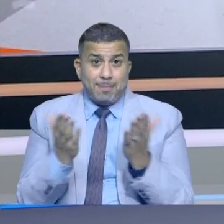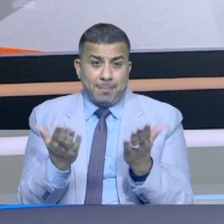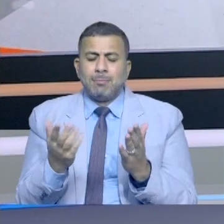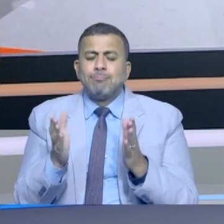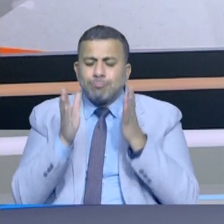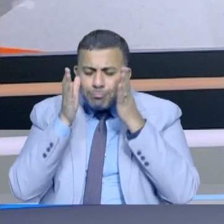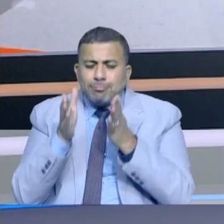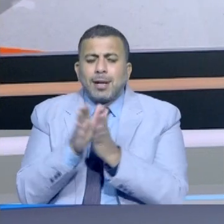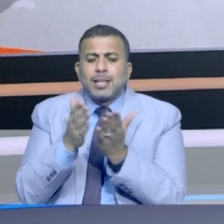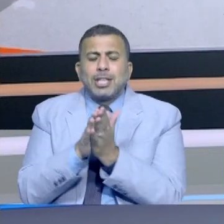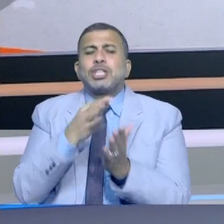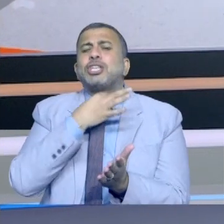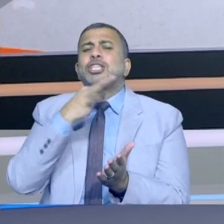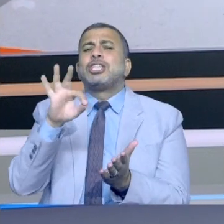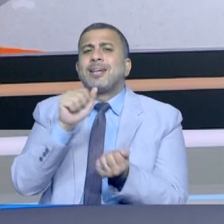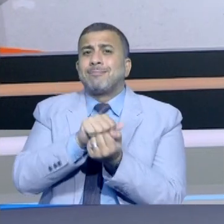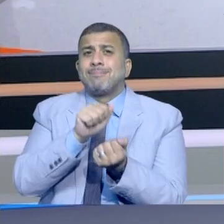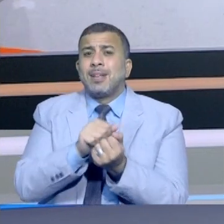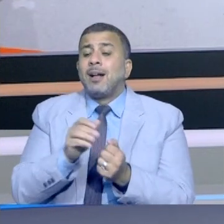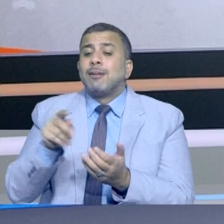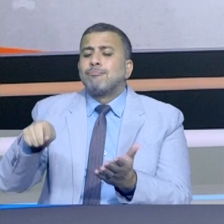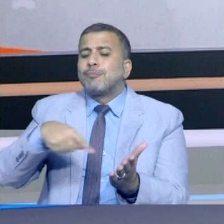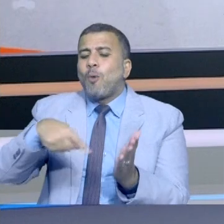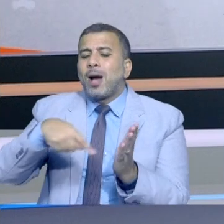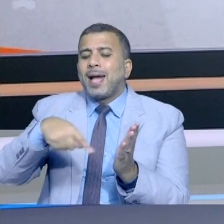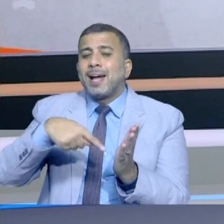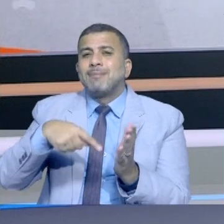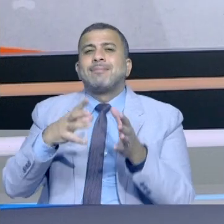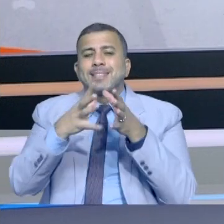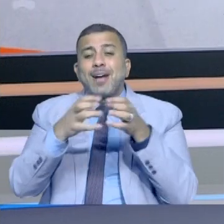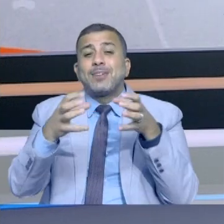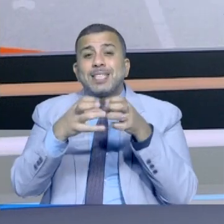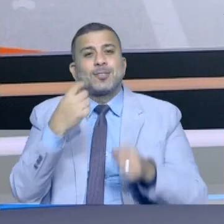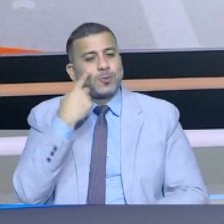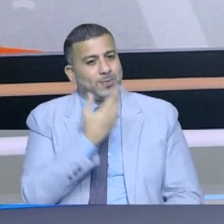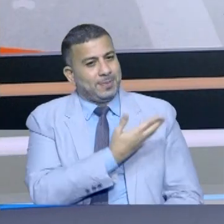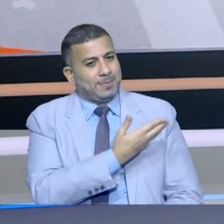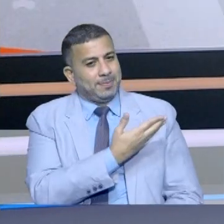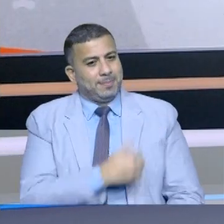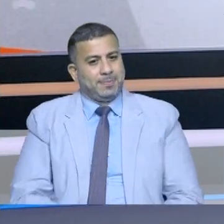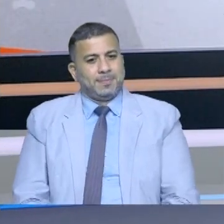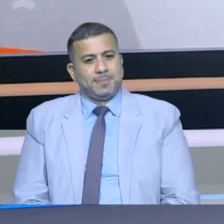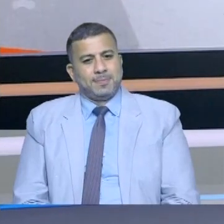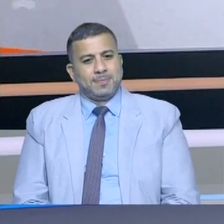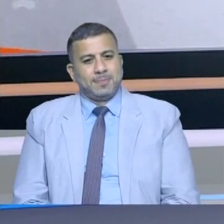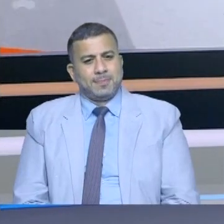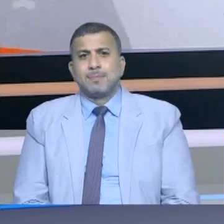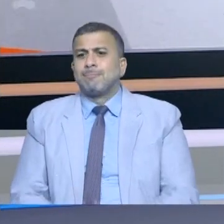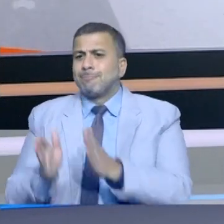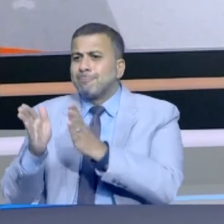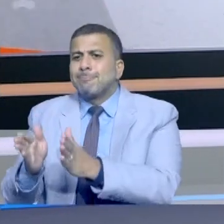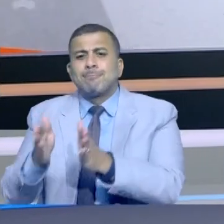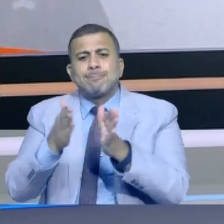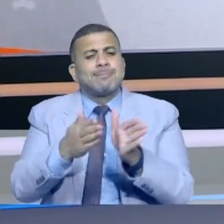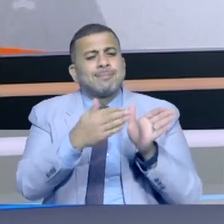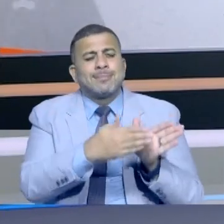على طرح إصداراتهم الجديدة وذلك في ركن التواقيع. التفاصيل مع العنود السوري. بين أروقة